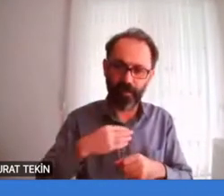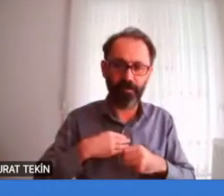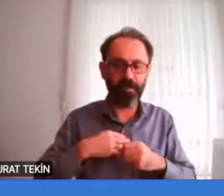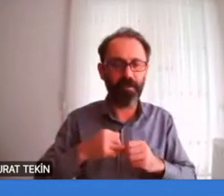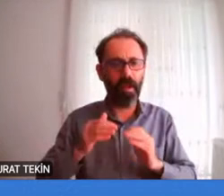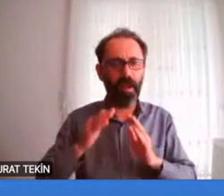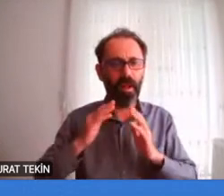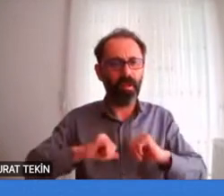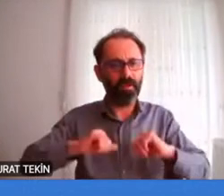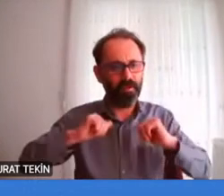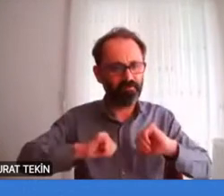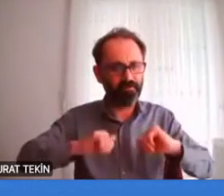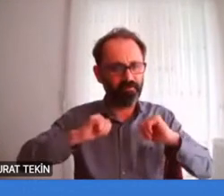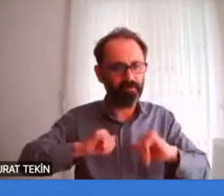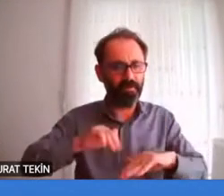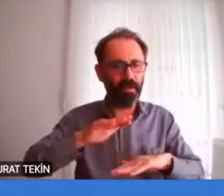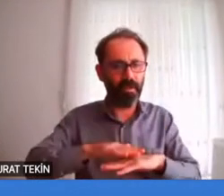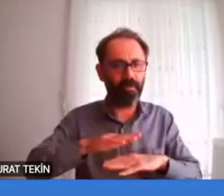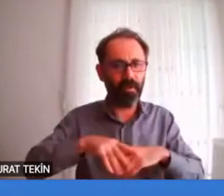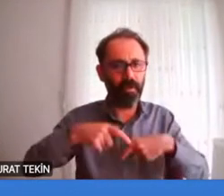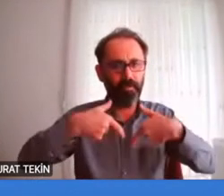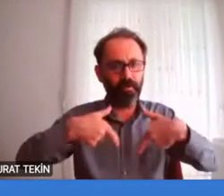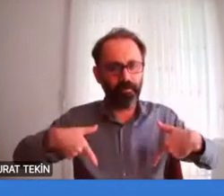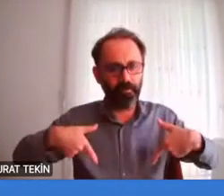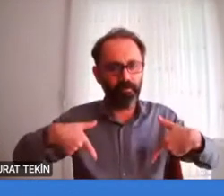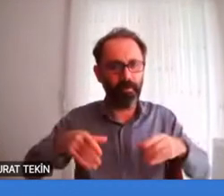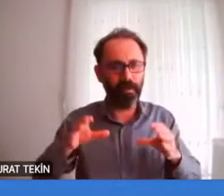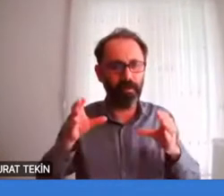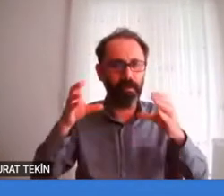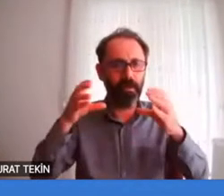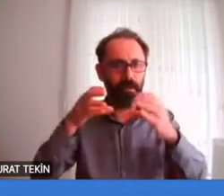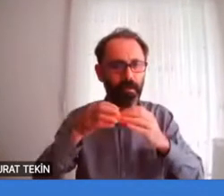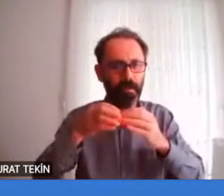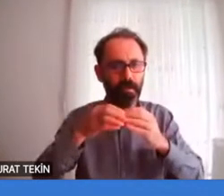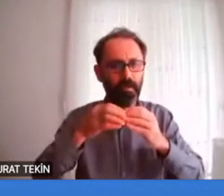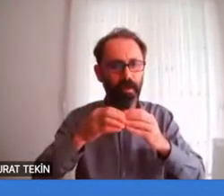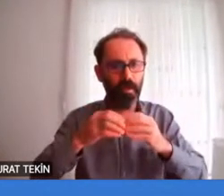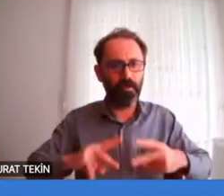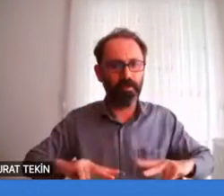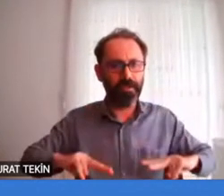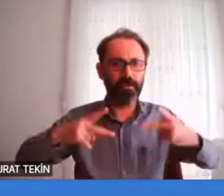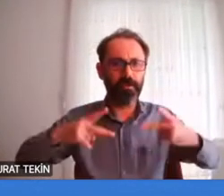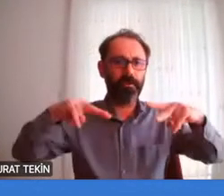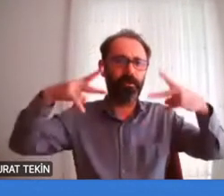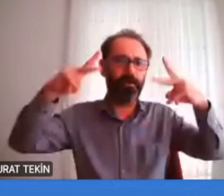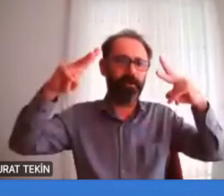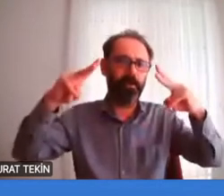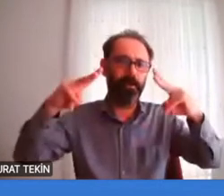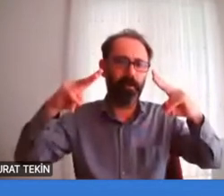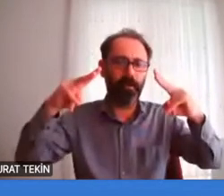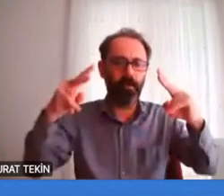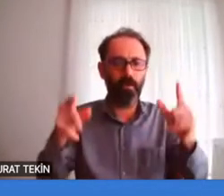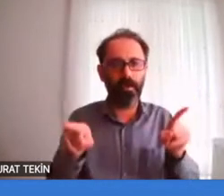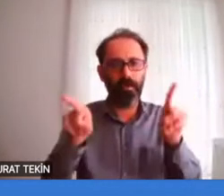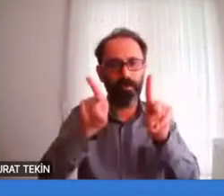milli takım seviyesine ulaşmaya çalışıyoruz. Golbol çok bilinen bir branş değil, siz de